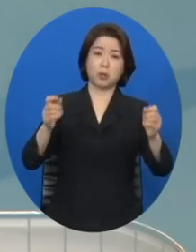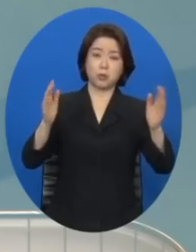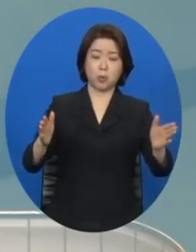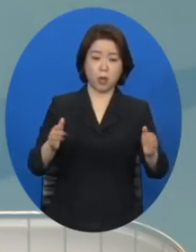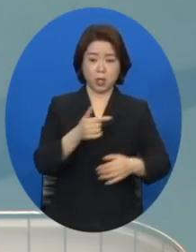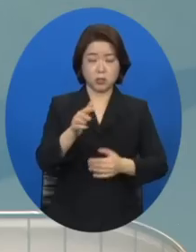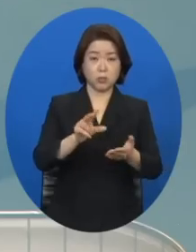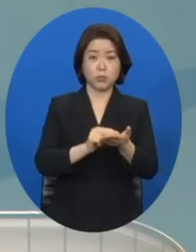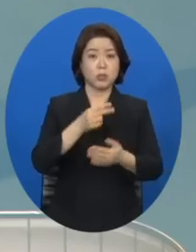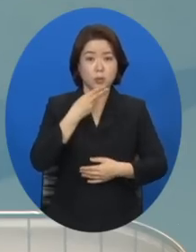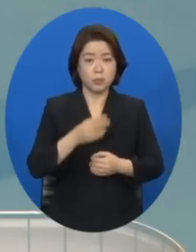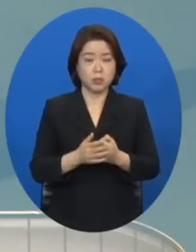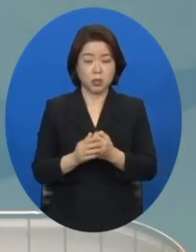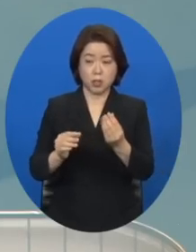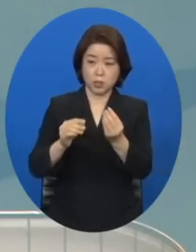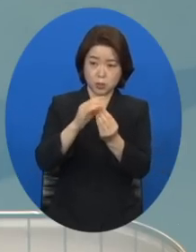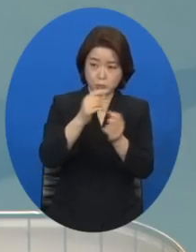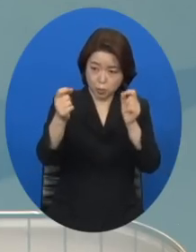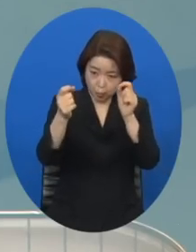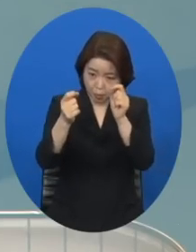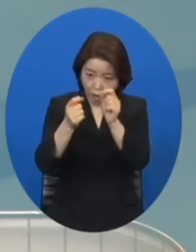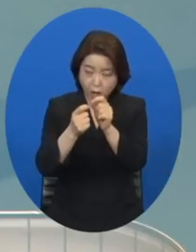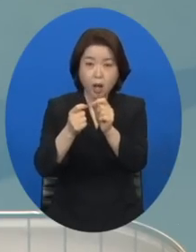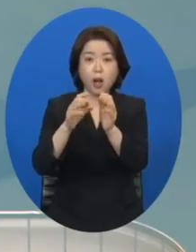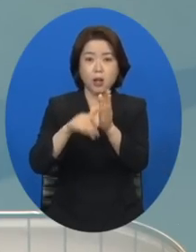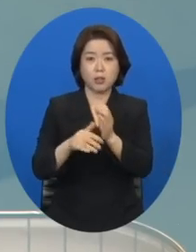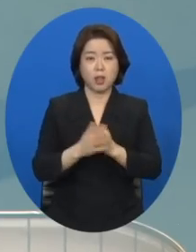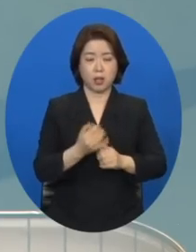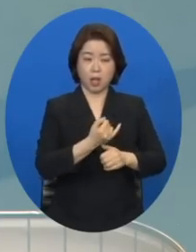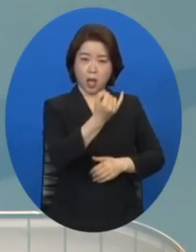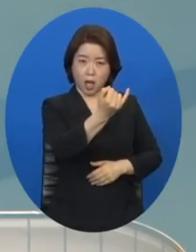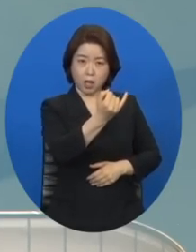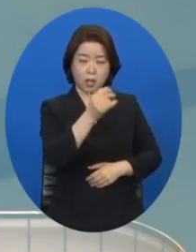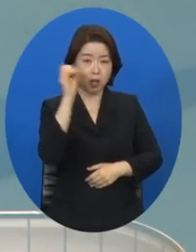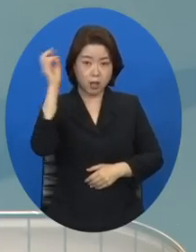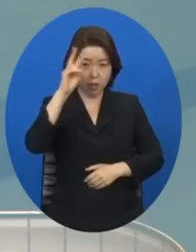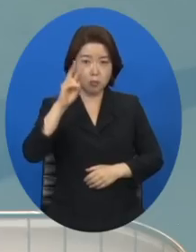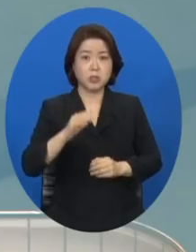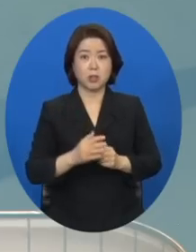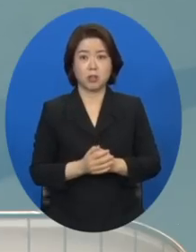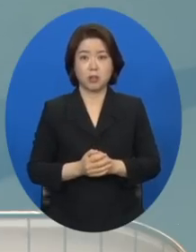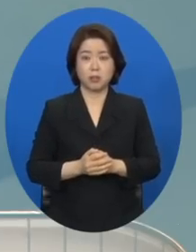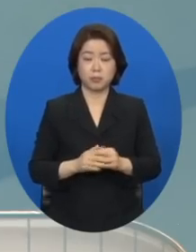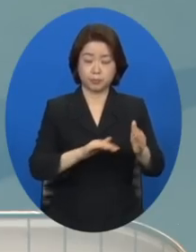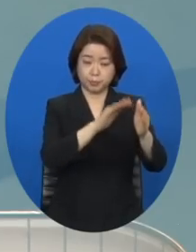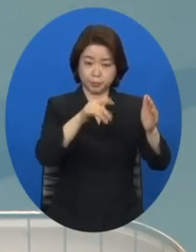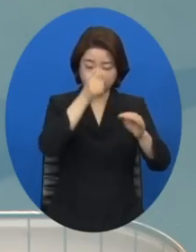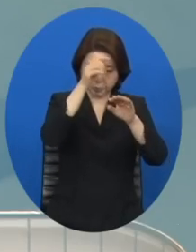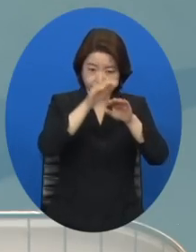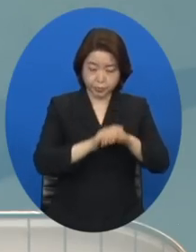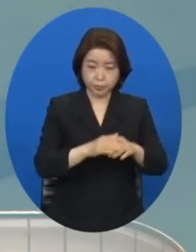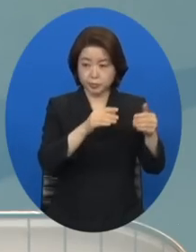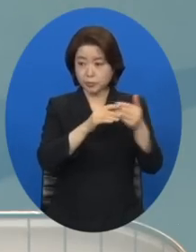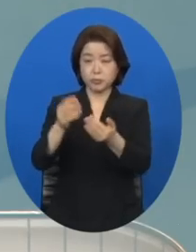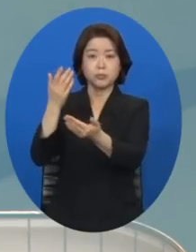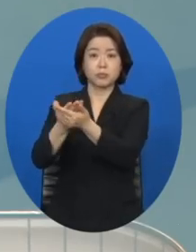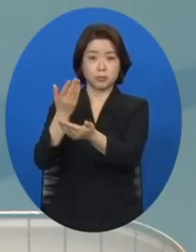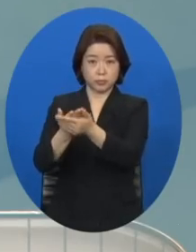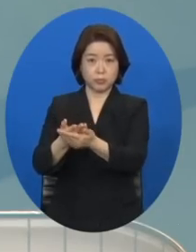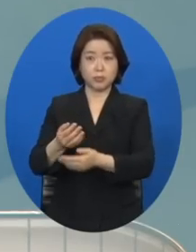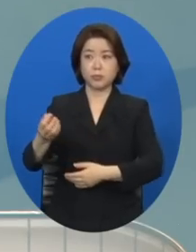없었는데 추석이 다가오면서 아내가 갑자기 갑자기 가정예배를 한번 인도해 달라 이런 말에